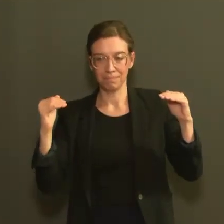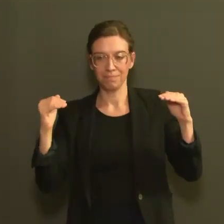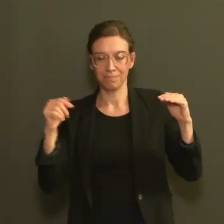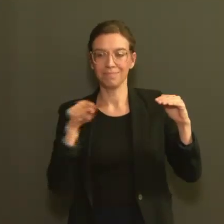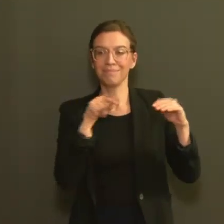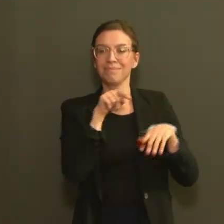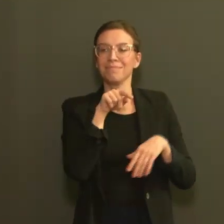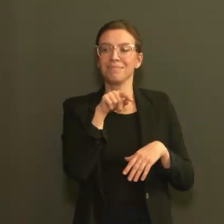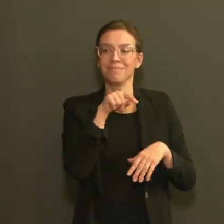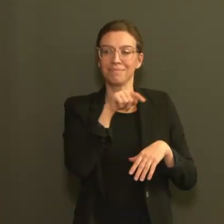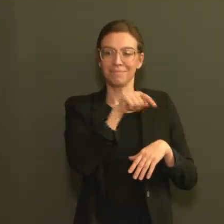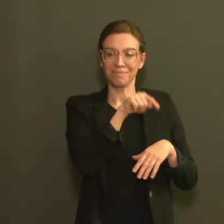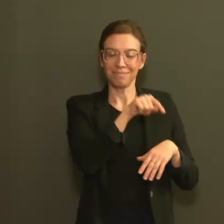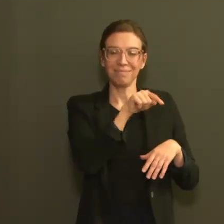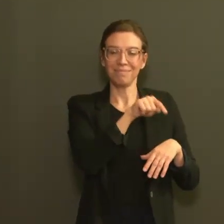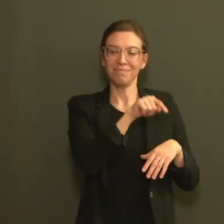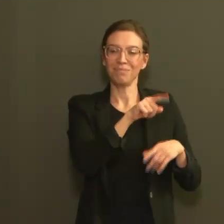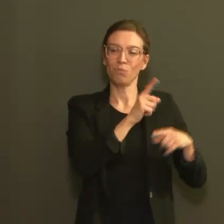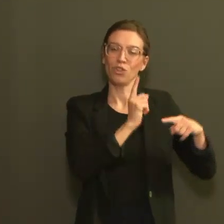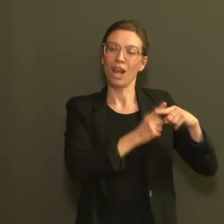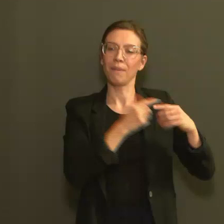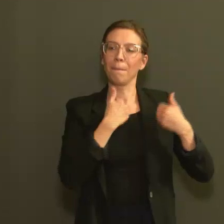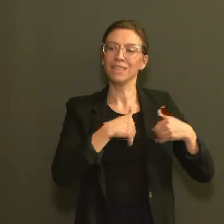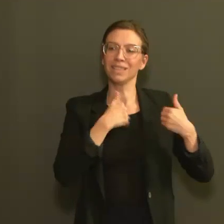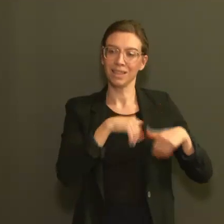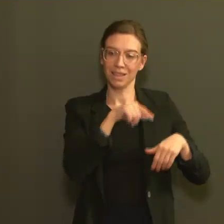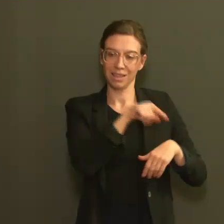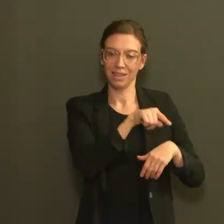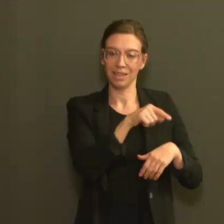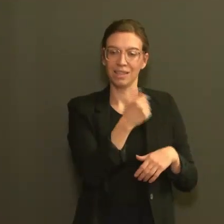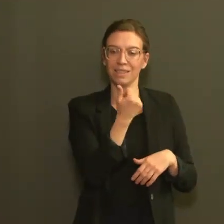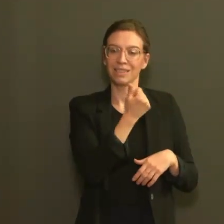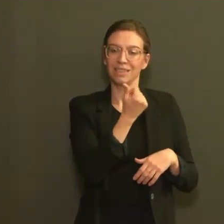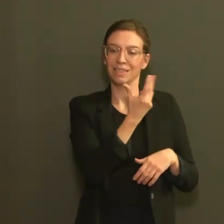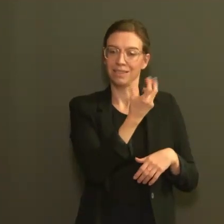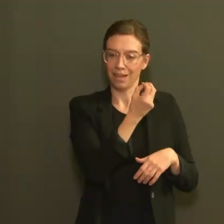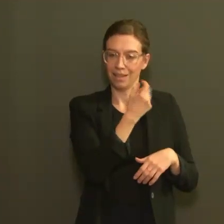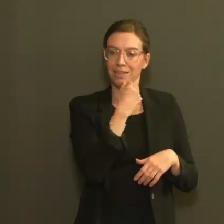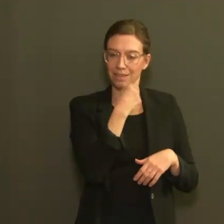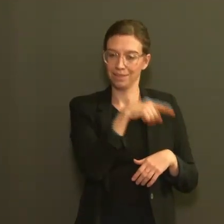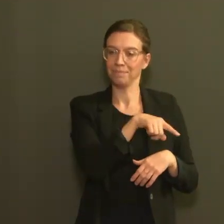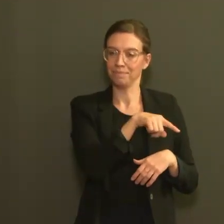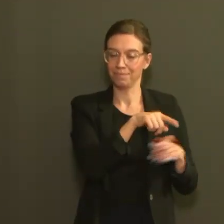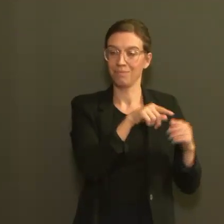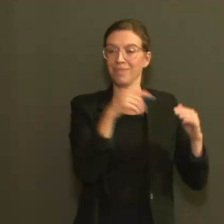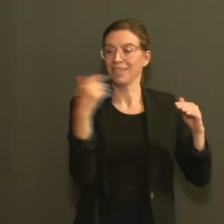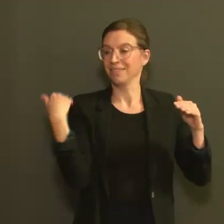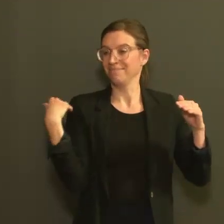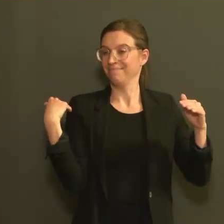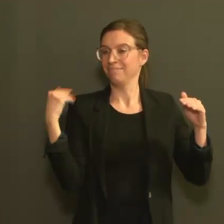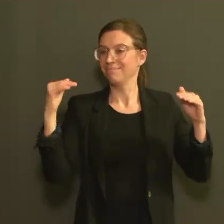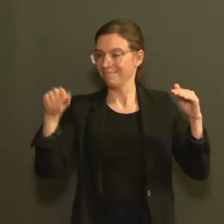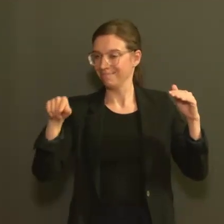eerste golf. En sinds deze zomer is dat lichtjes gedaald tot 83 jaar.